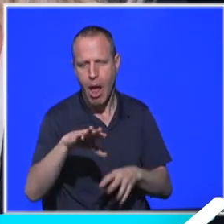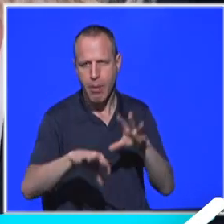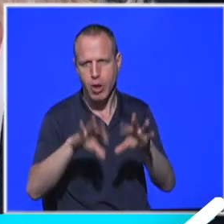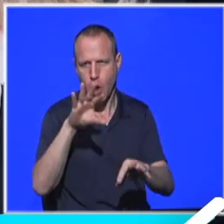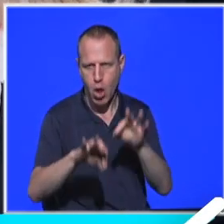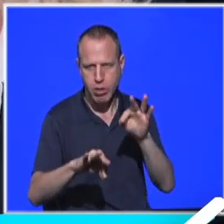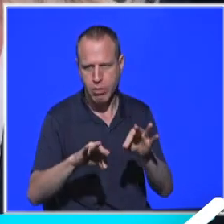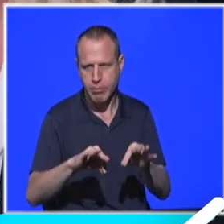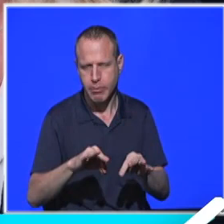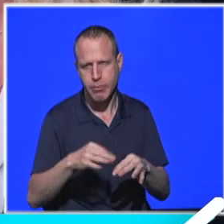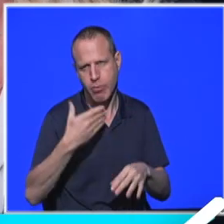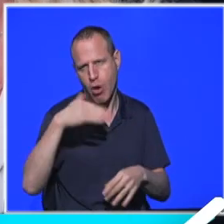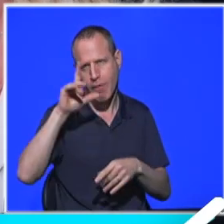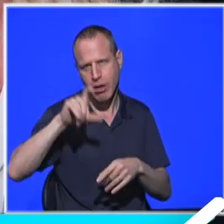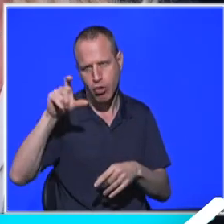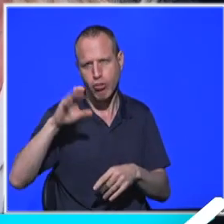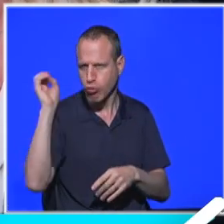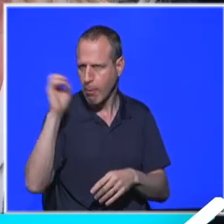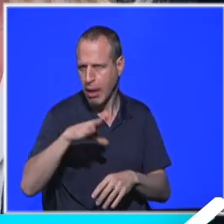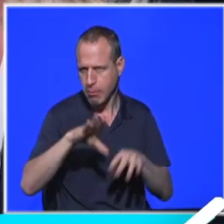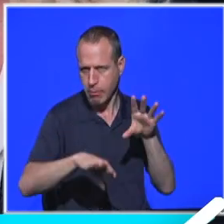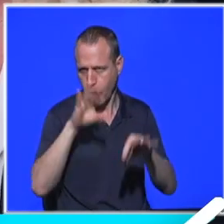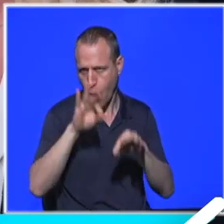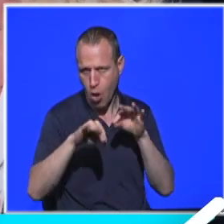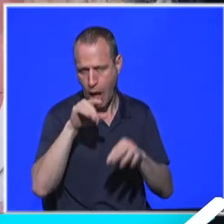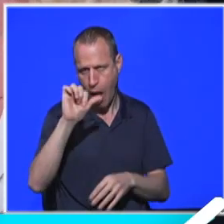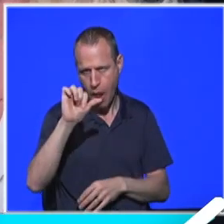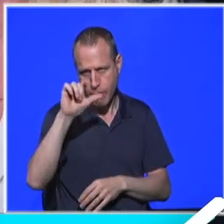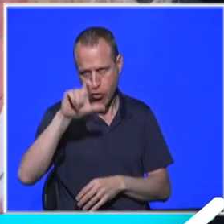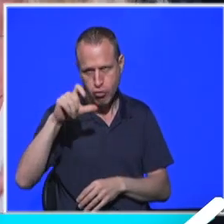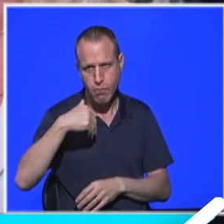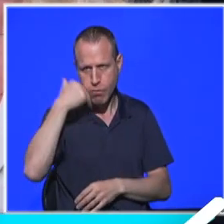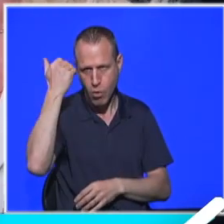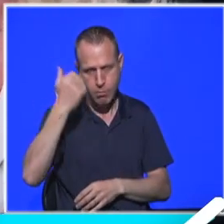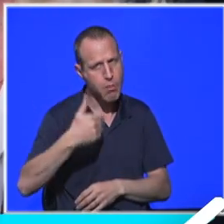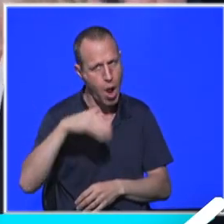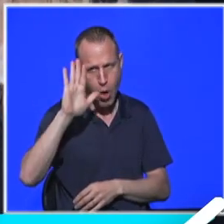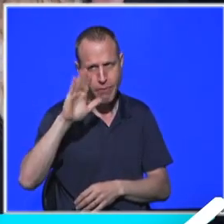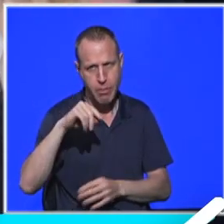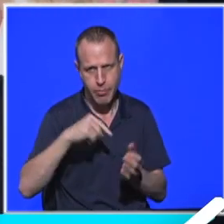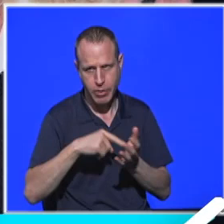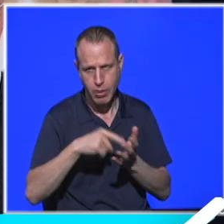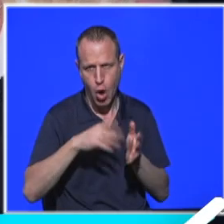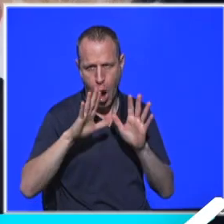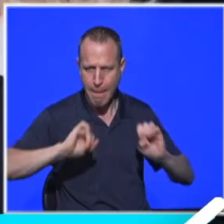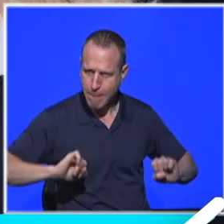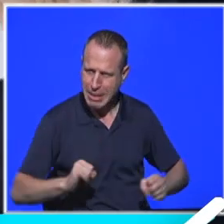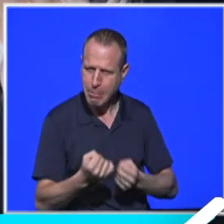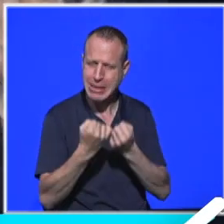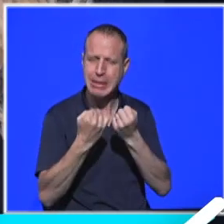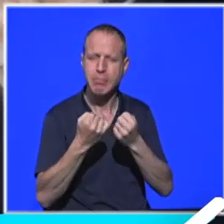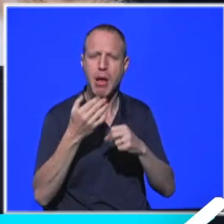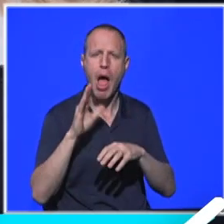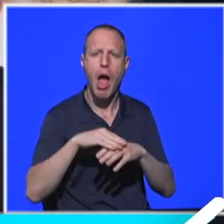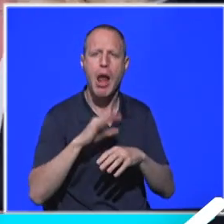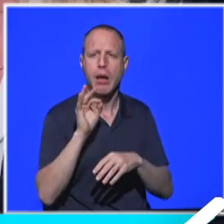לקלפי? רוב האנשים שמגיעים לקלפי זה א', אנשים מבוגרים, לרוב, בגלל זה כל כך מתאמצים על